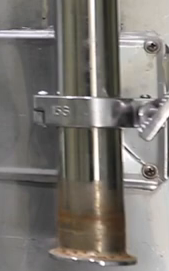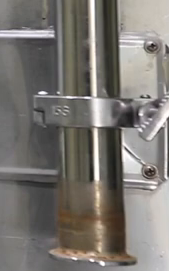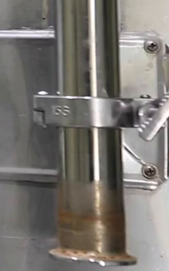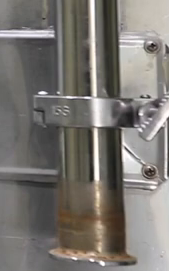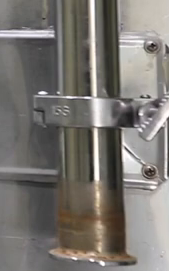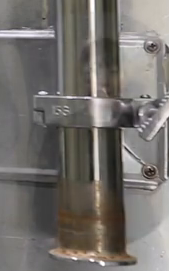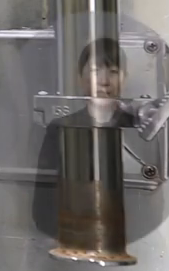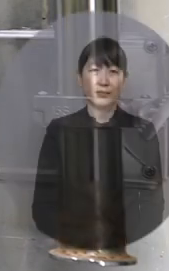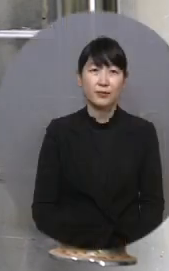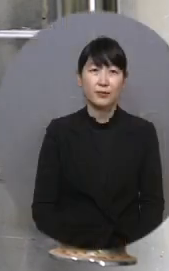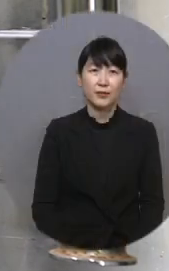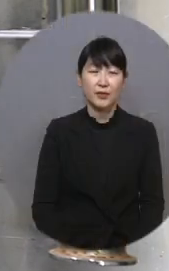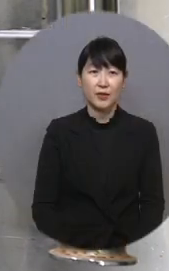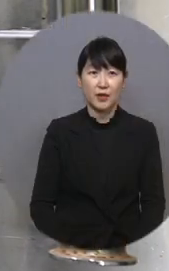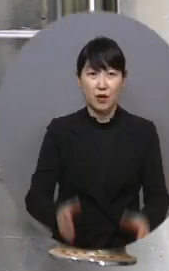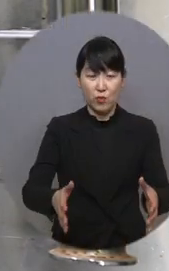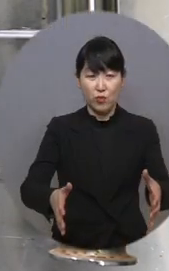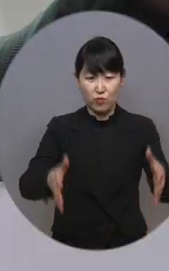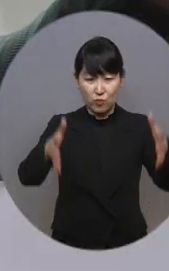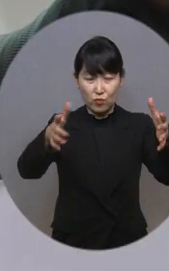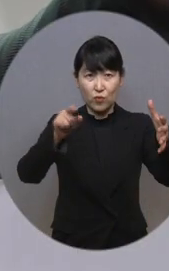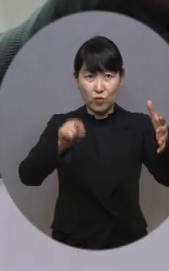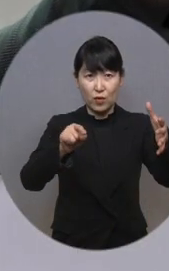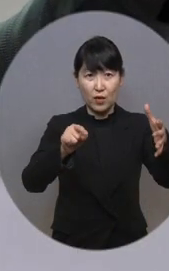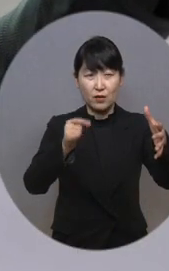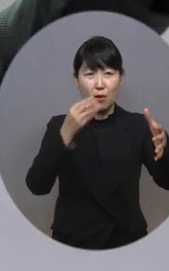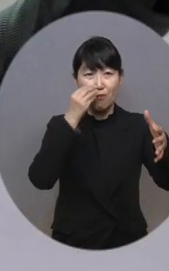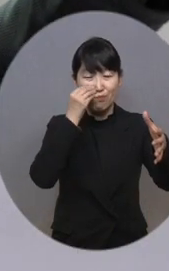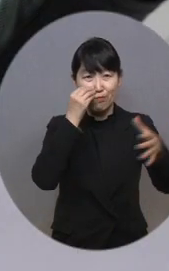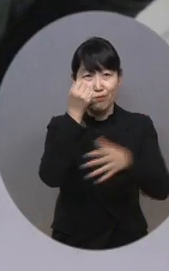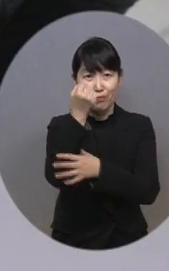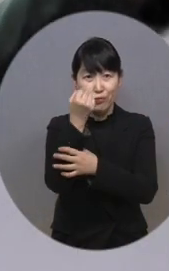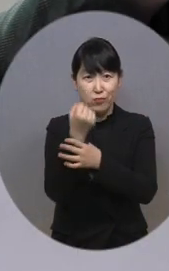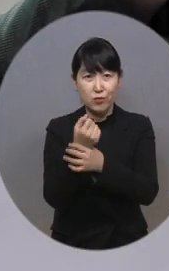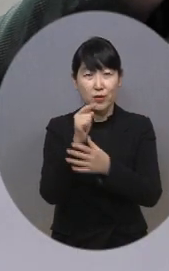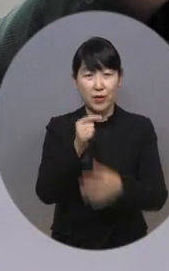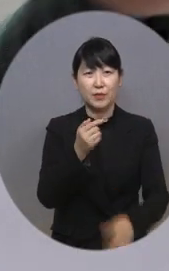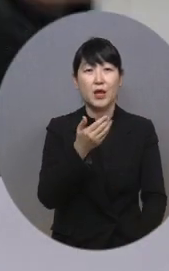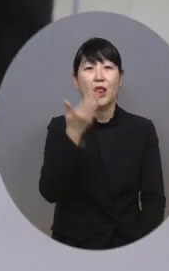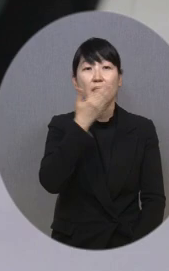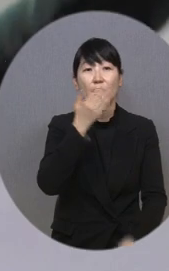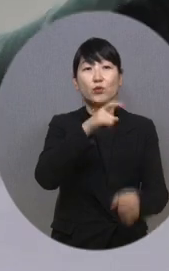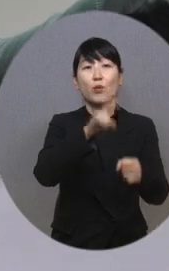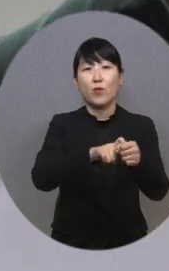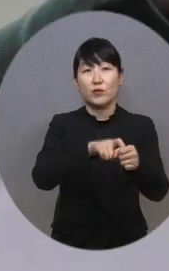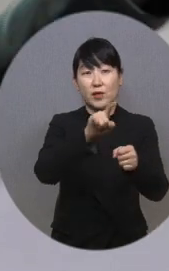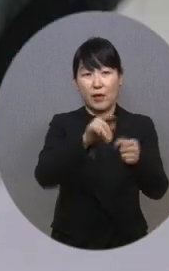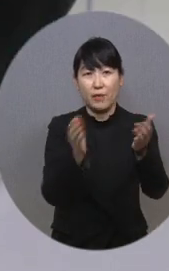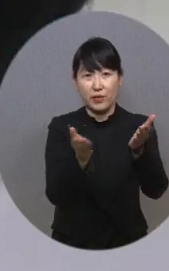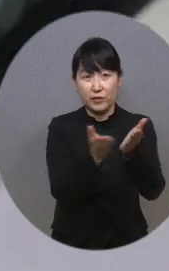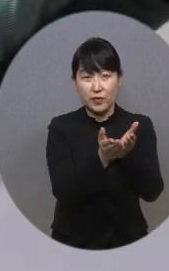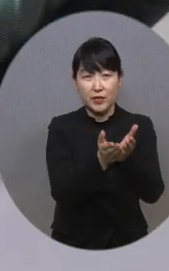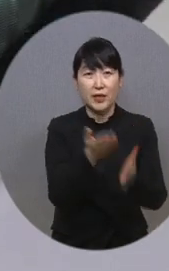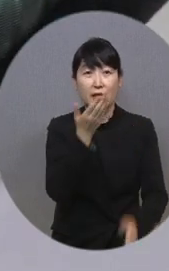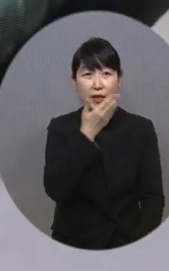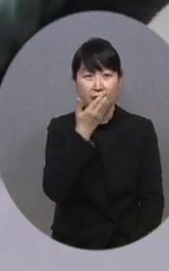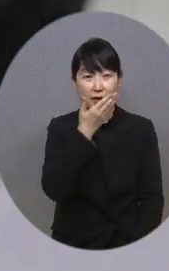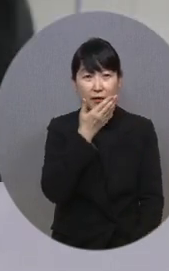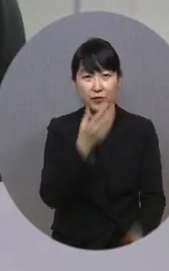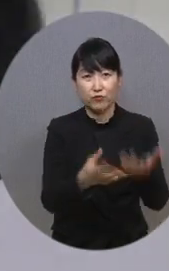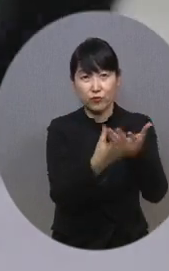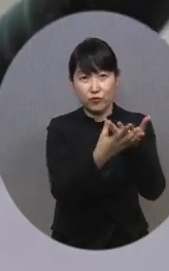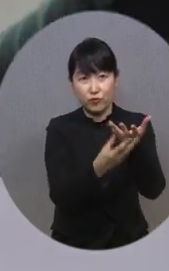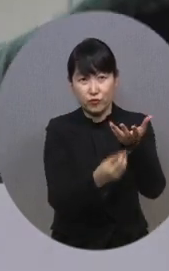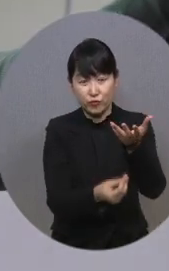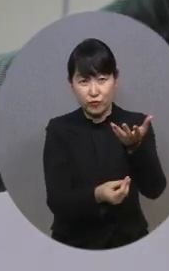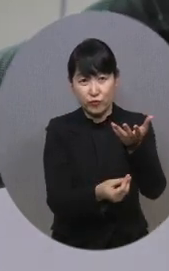요 발효조는 저희가 이제 저희가 목적 당도만큼 맞춰놓은 주스를 밀어이어서 이쪽 공간에다가 저희들이